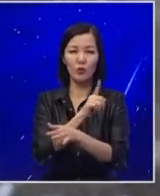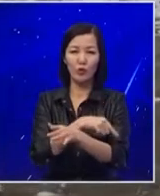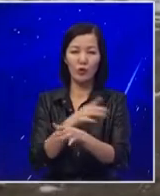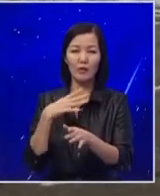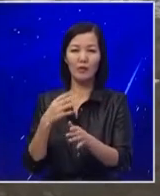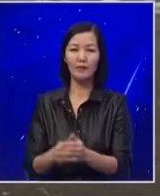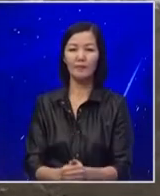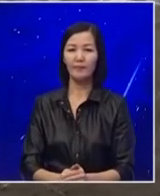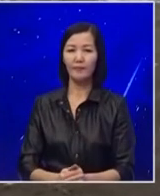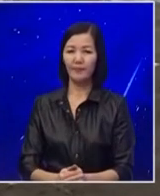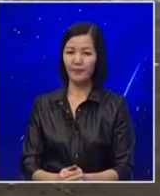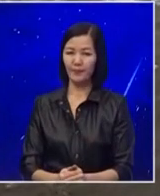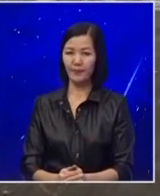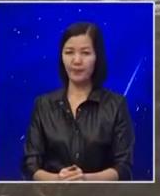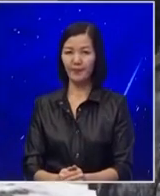күшейген.